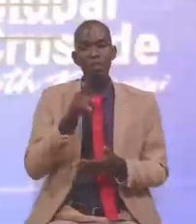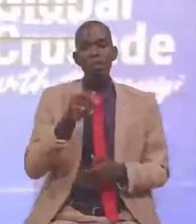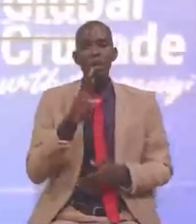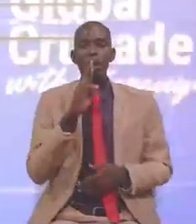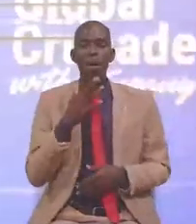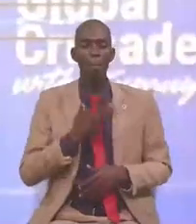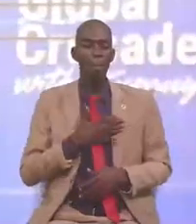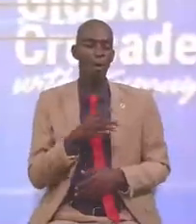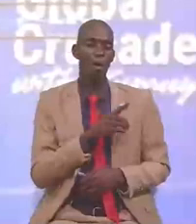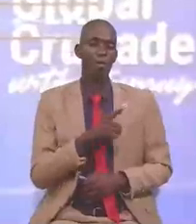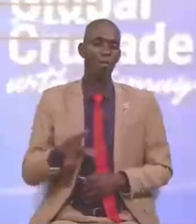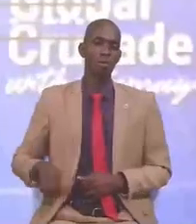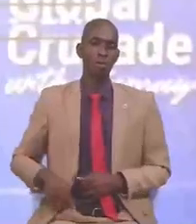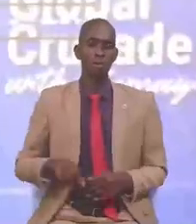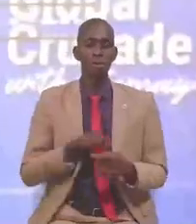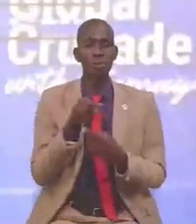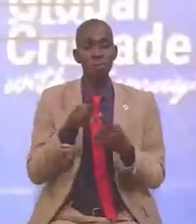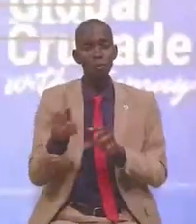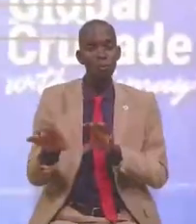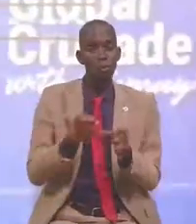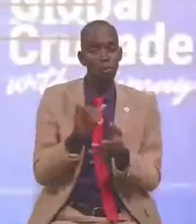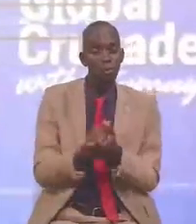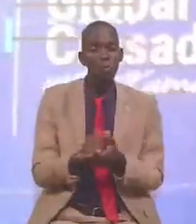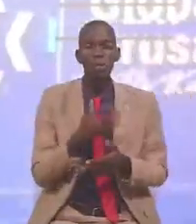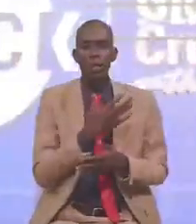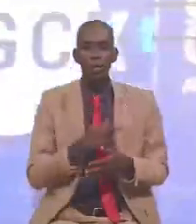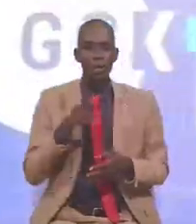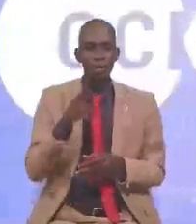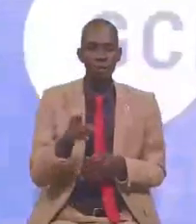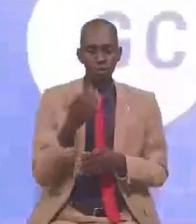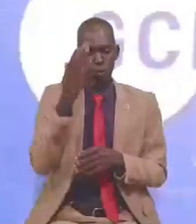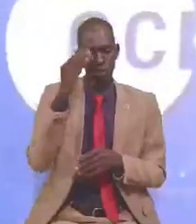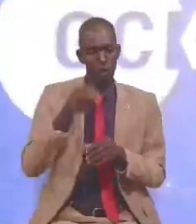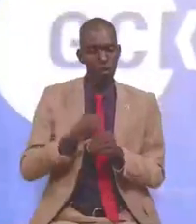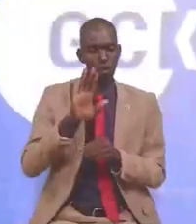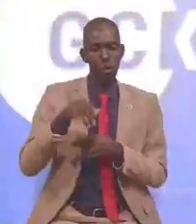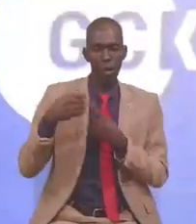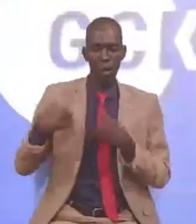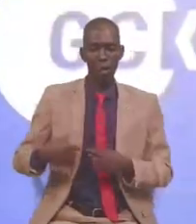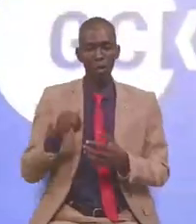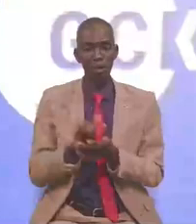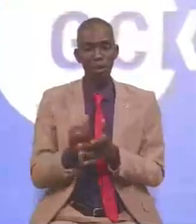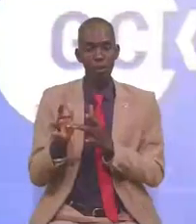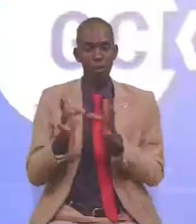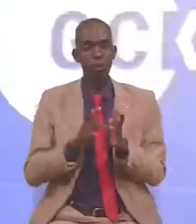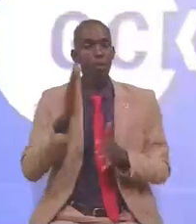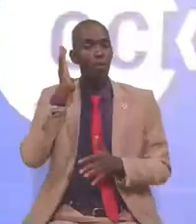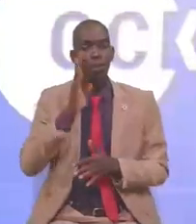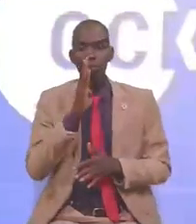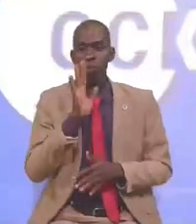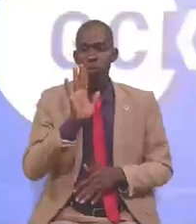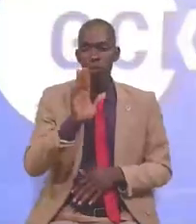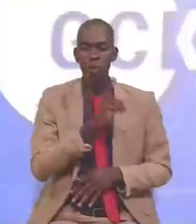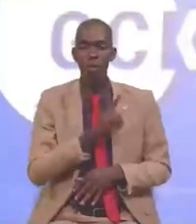fais cela, et tu décides dans ton cœur que Jésus soit ton Seigneur, qu'il soit ton